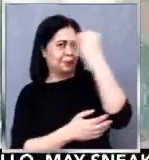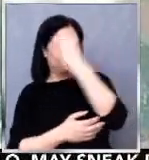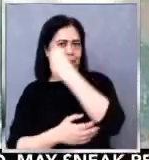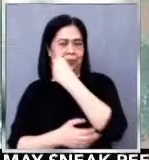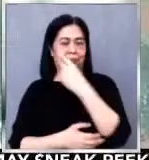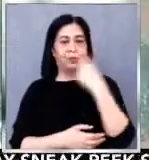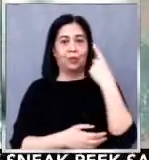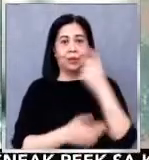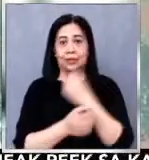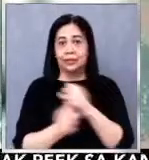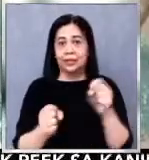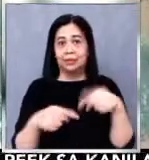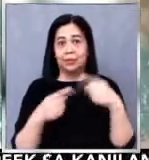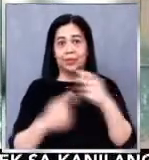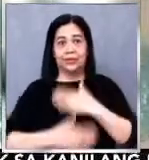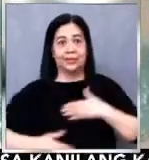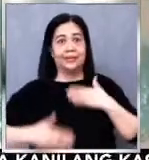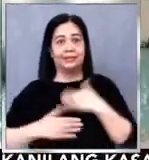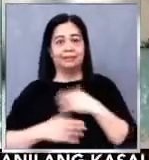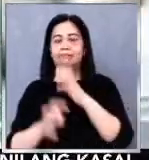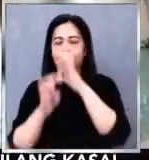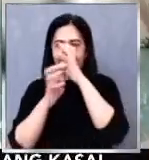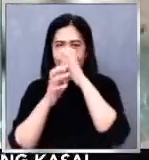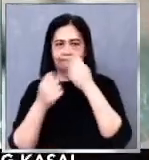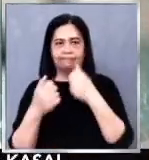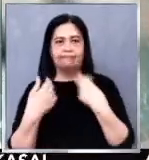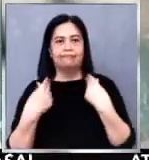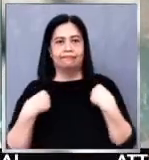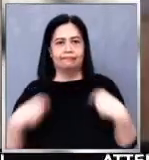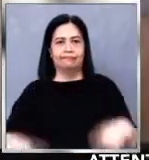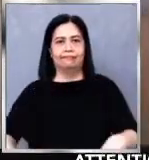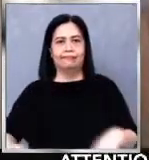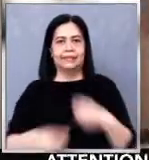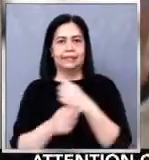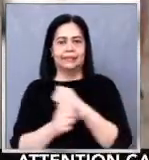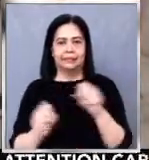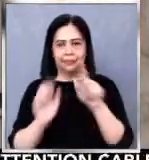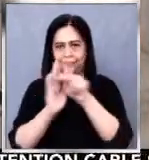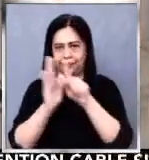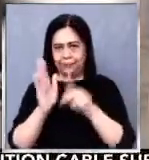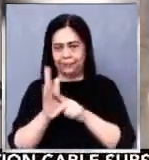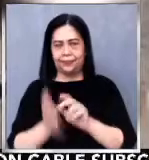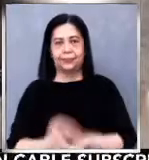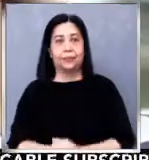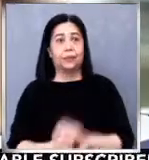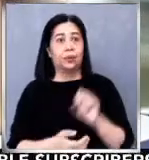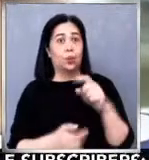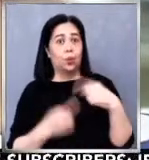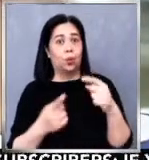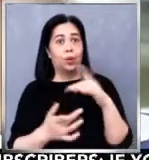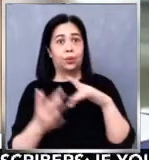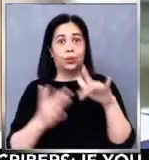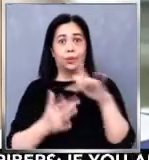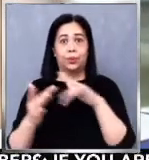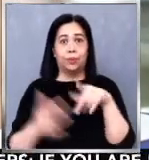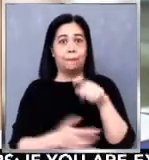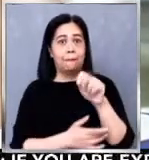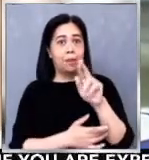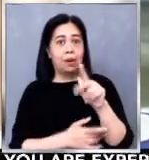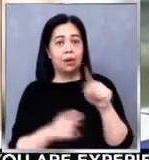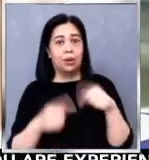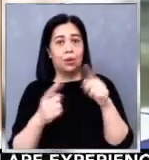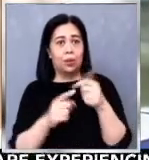habang nag-e-enjoy, mahigpit pa rin ang pagpapatupad ng health at safety protocols. Kaya habang naglilibot sa park at habang nasa mismong